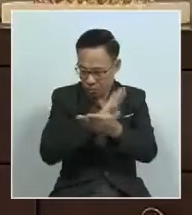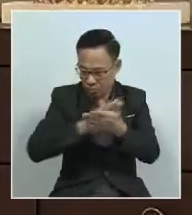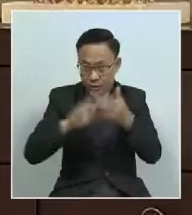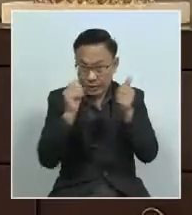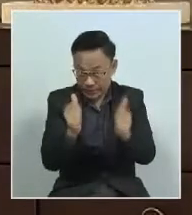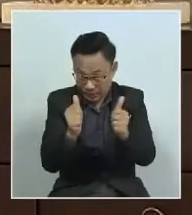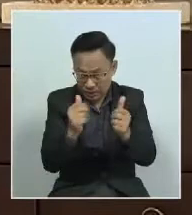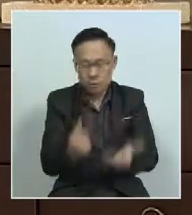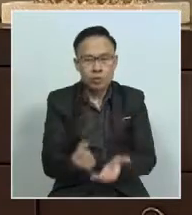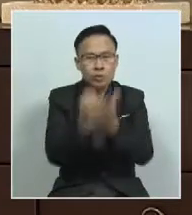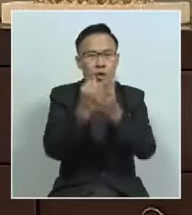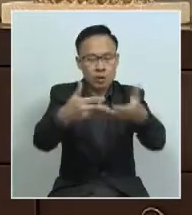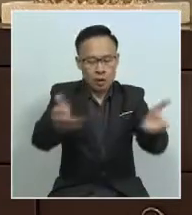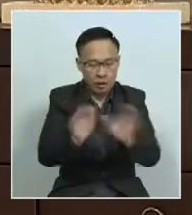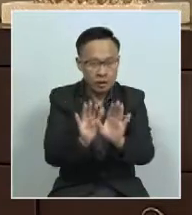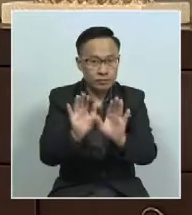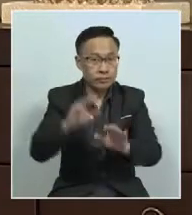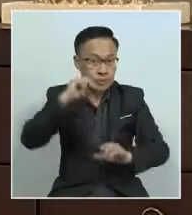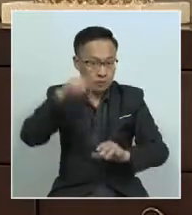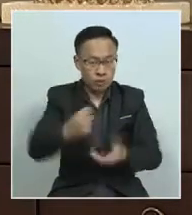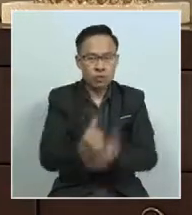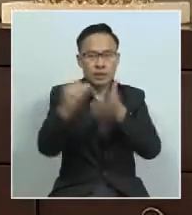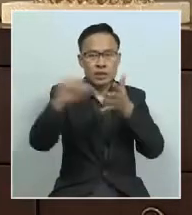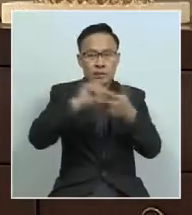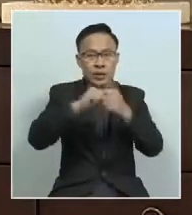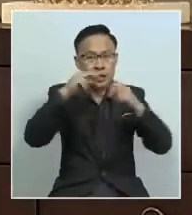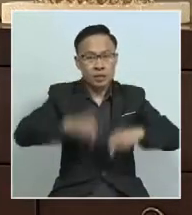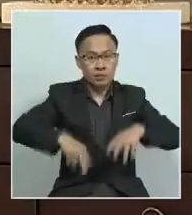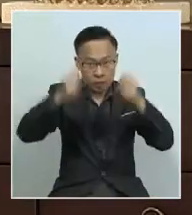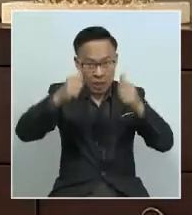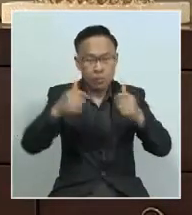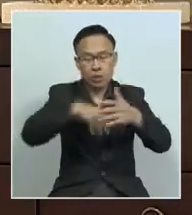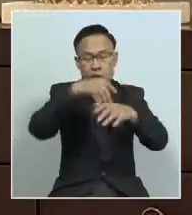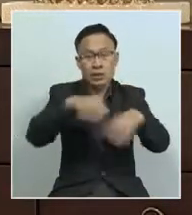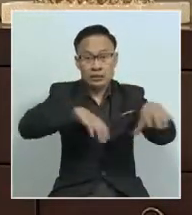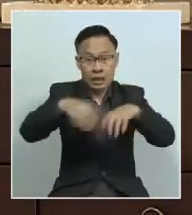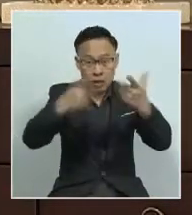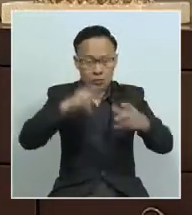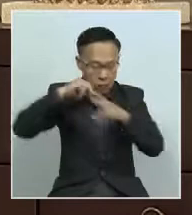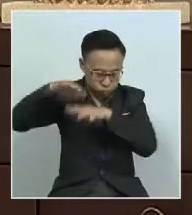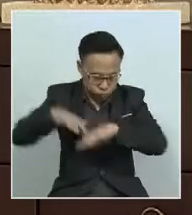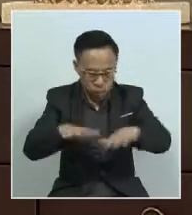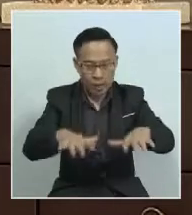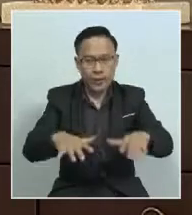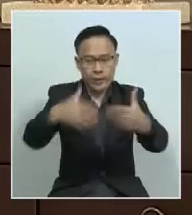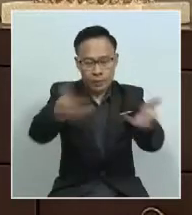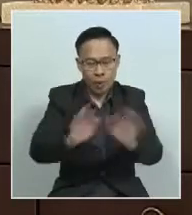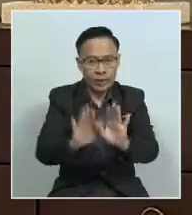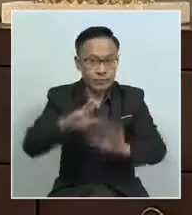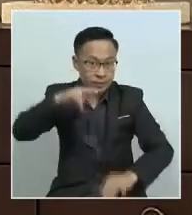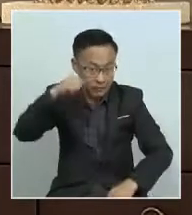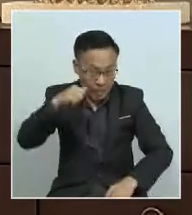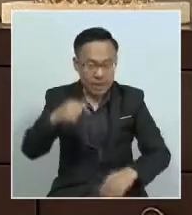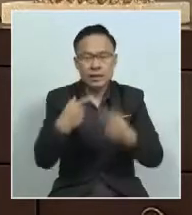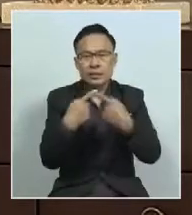ะเป็นแหล่งที่ช่วยแก้ปัญหาเรื่องอุทกภัยเวลาน้ำท่วมก็จะรองรับน้ำได้เวลาขาดน้ำเวลาช่วงหน้าแล้งก็